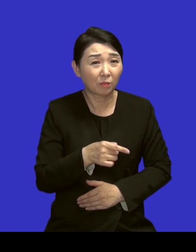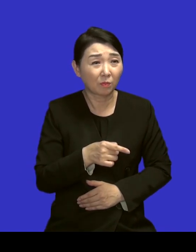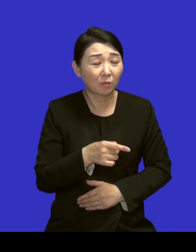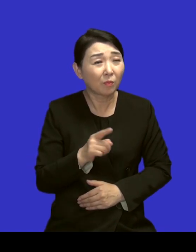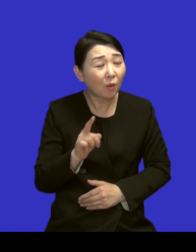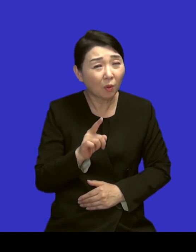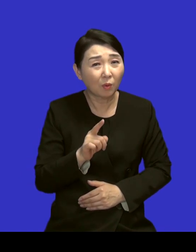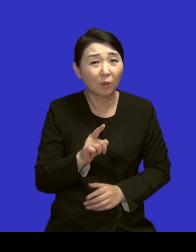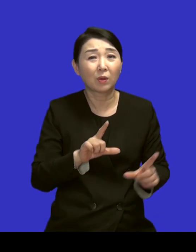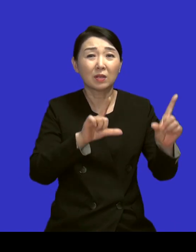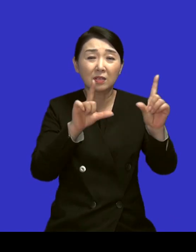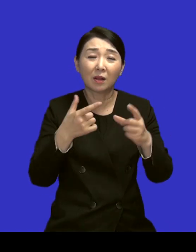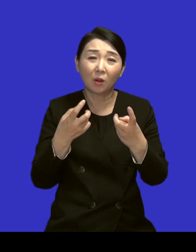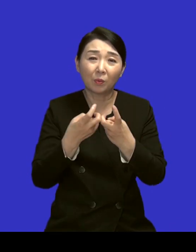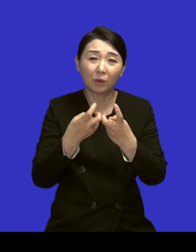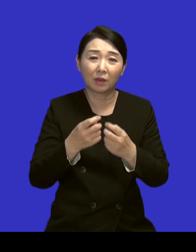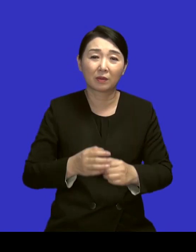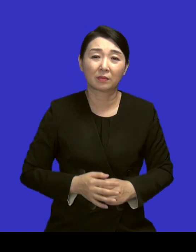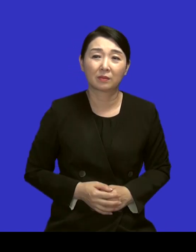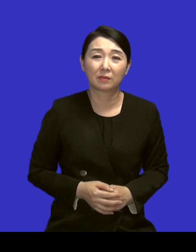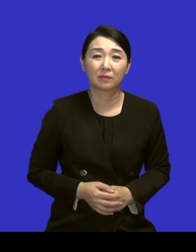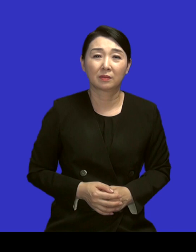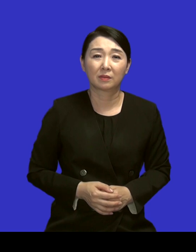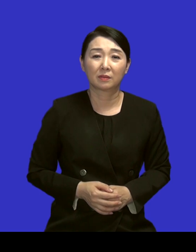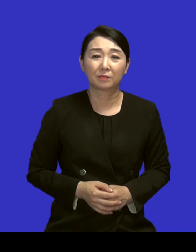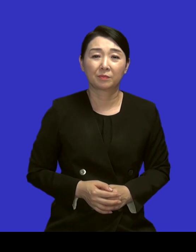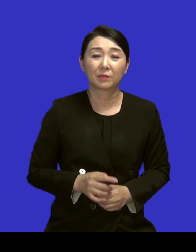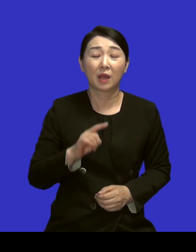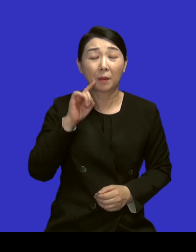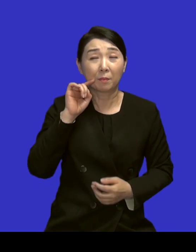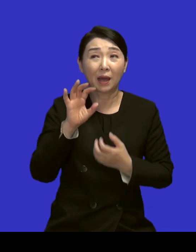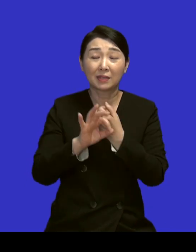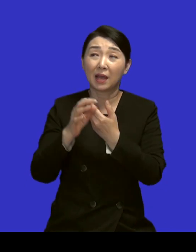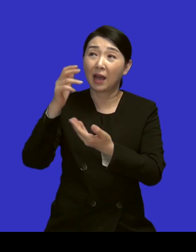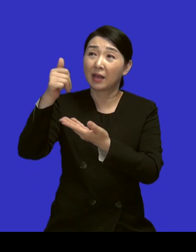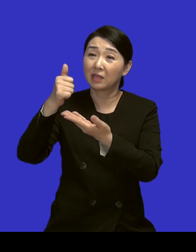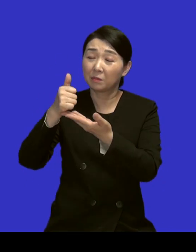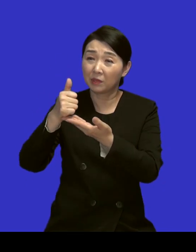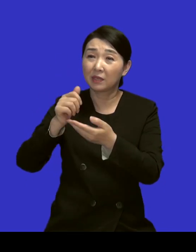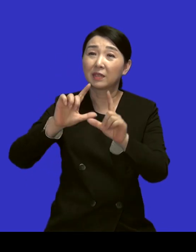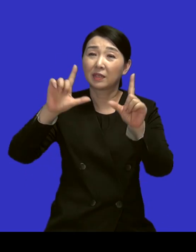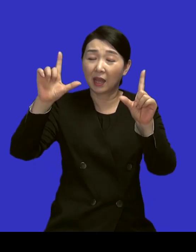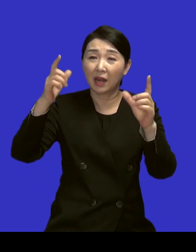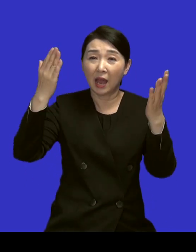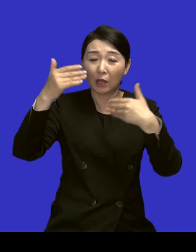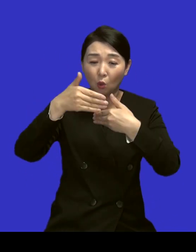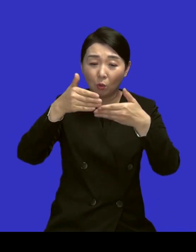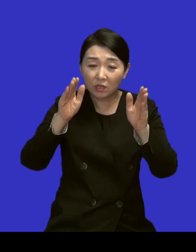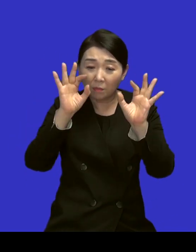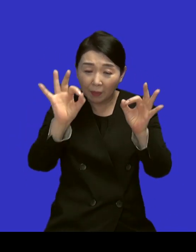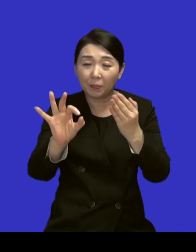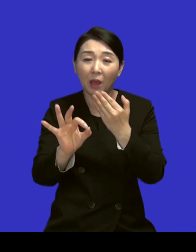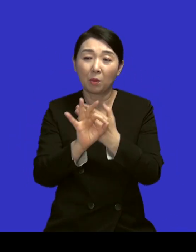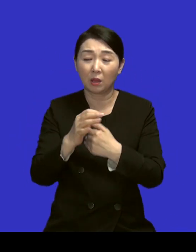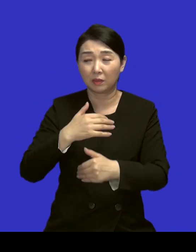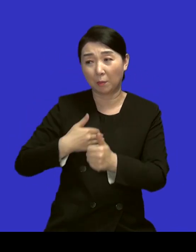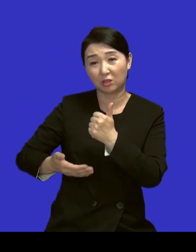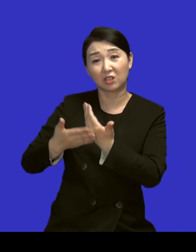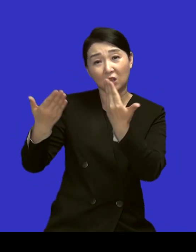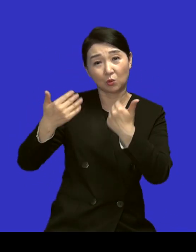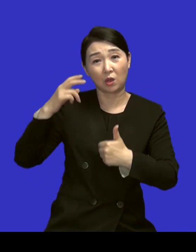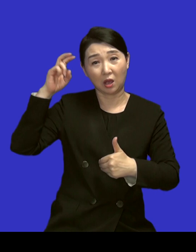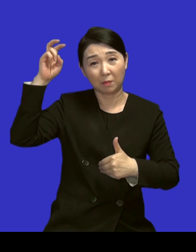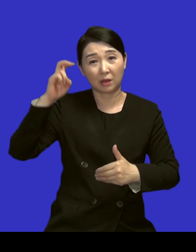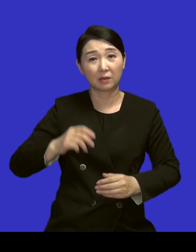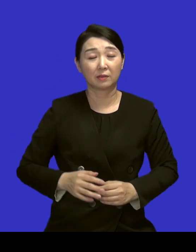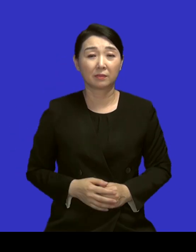어땠어요? 하나님이 그날 교무실을 보셨다면 기특하셨을 거라 생각해요. 근데